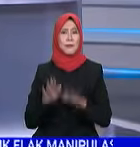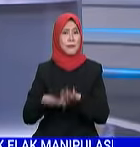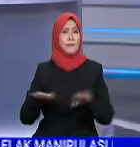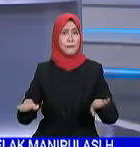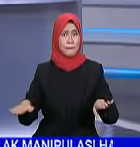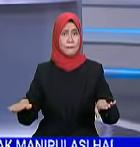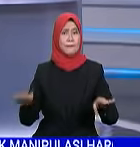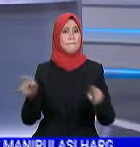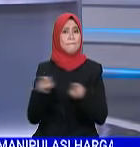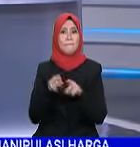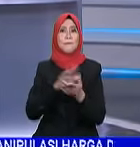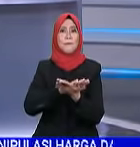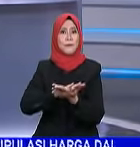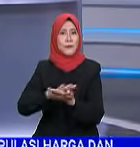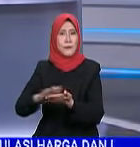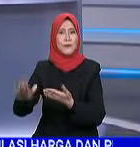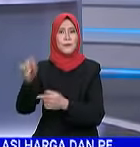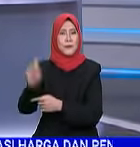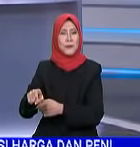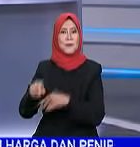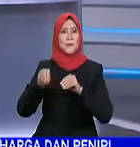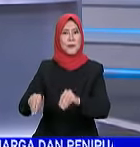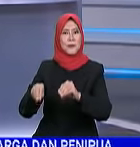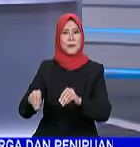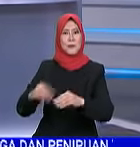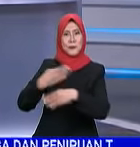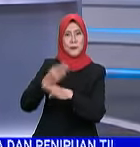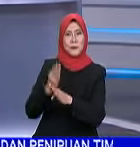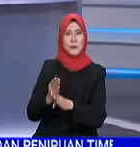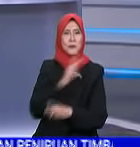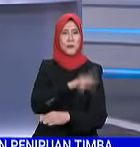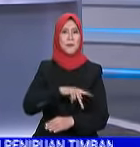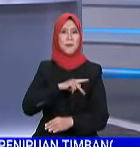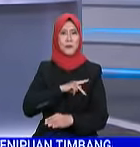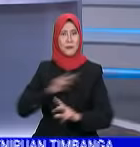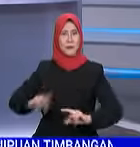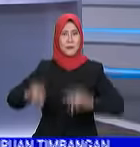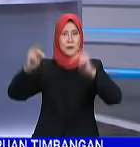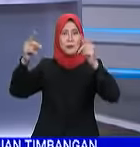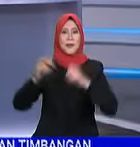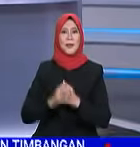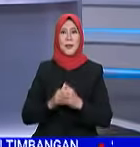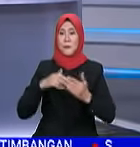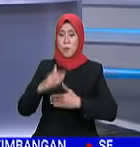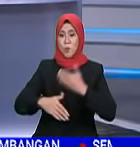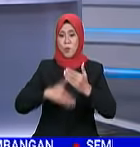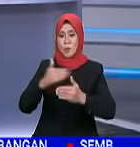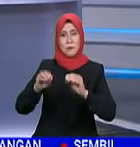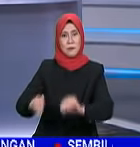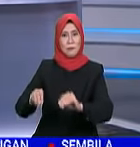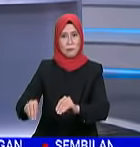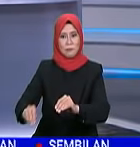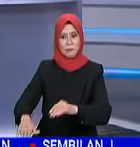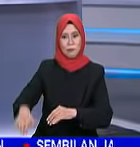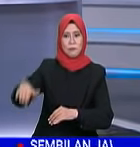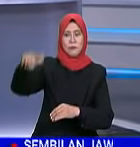Kanak-kanak ibarat kain putih yang perlu dicorakkan demi membentuk kepribadiannya. Proses mendidik bakal pewaris negara